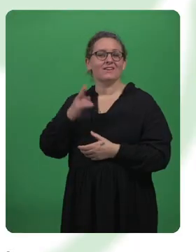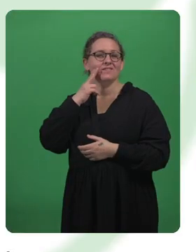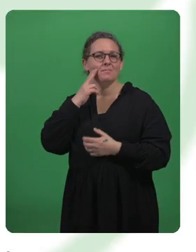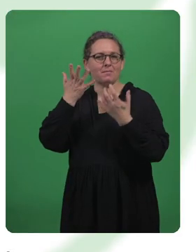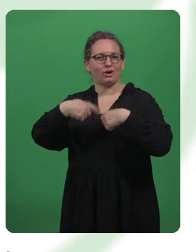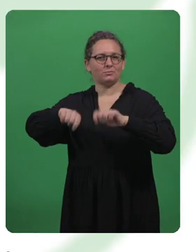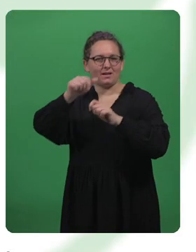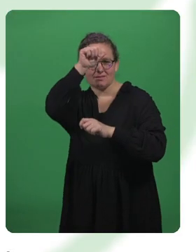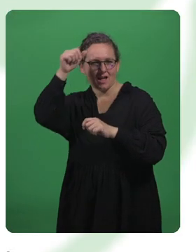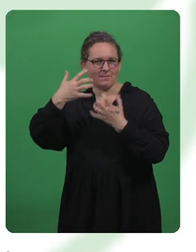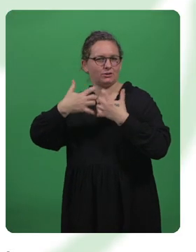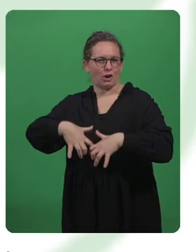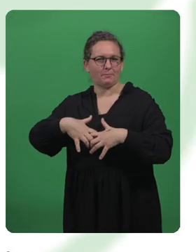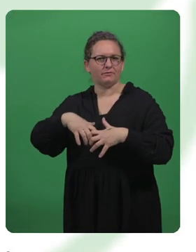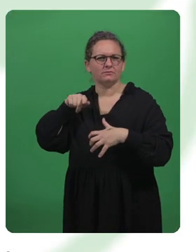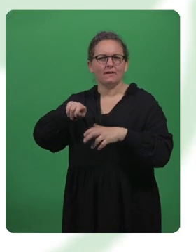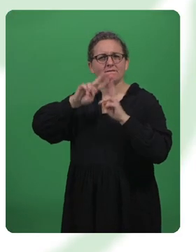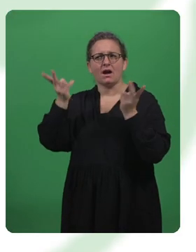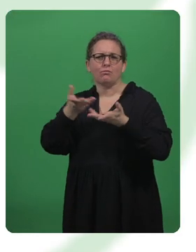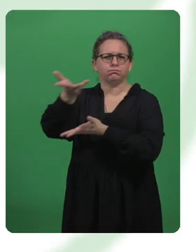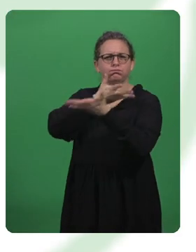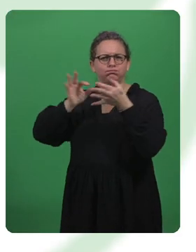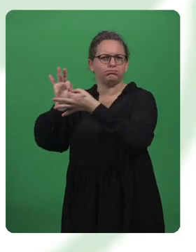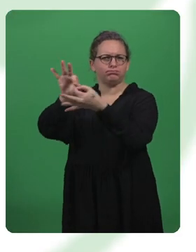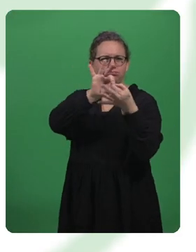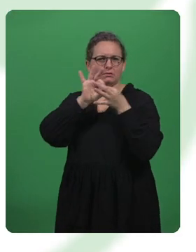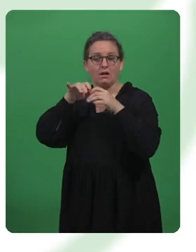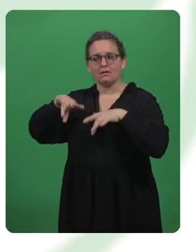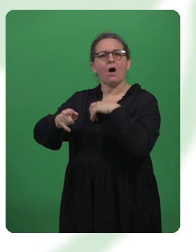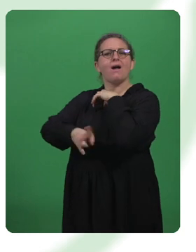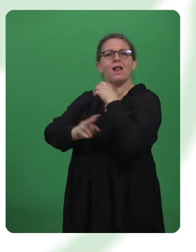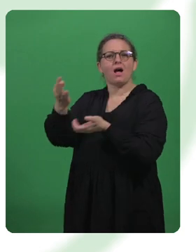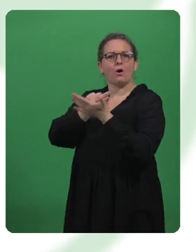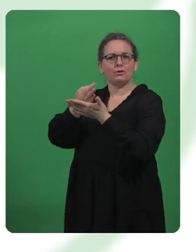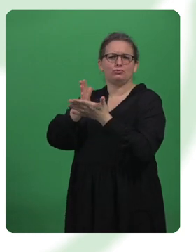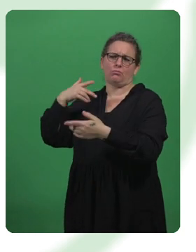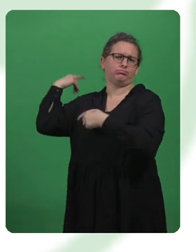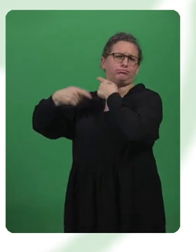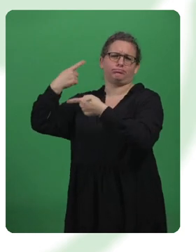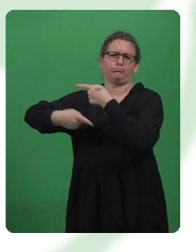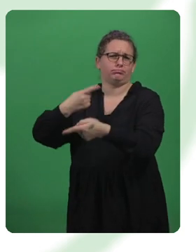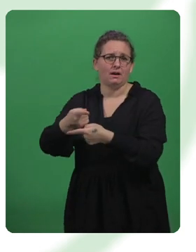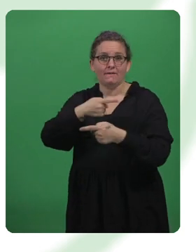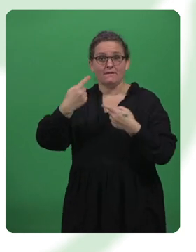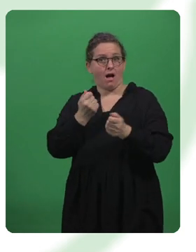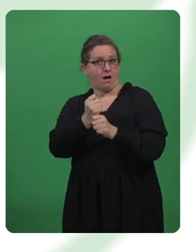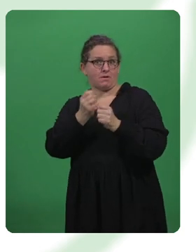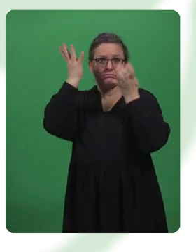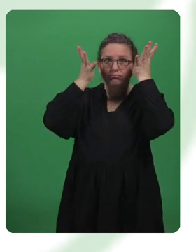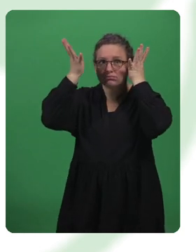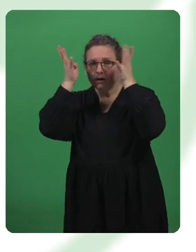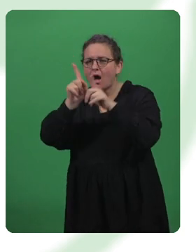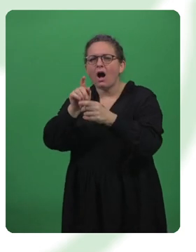Trumpf ist ein weltweit agierendes Maschinenbauunternehmen. Die Lehrlingsausbildung hat bei uns lange Tradition. Als Innovationsgeber der